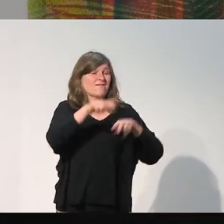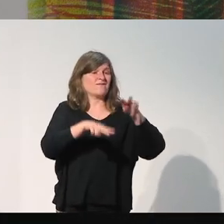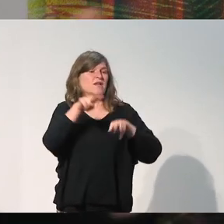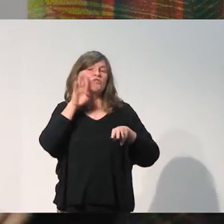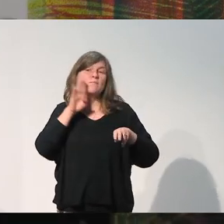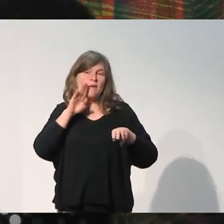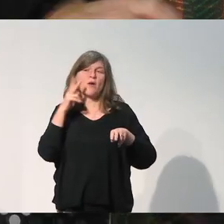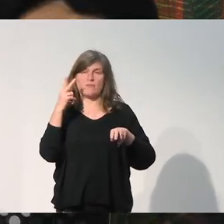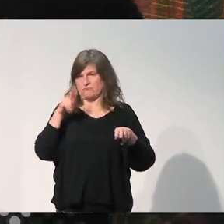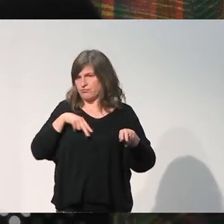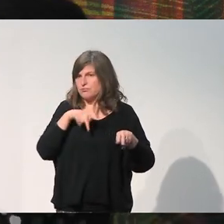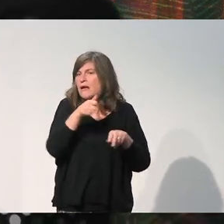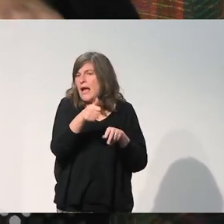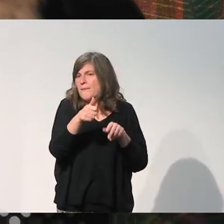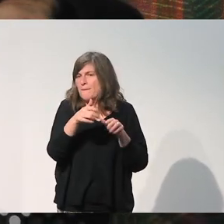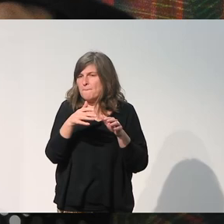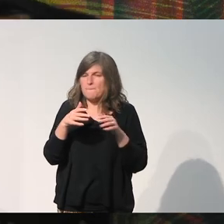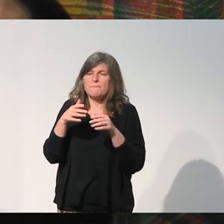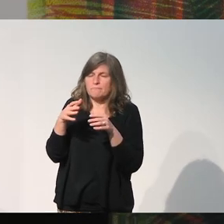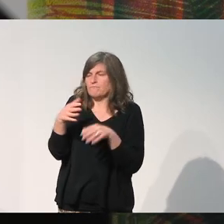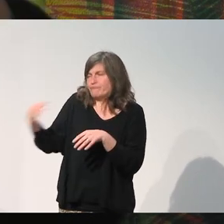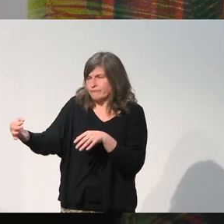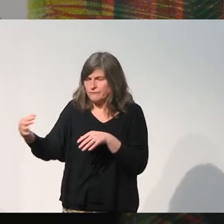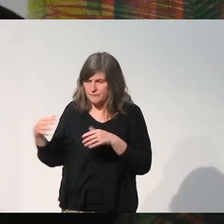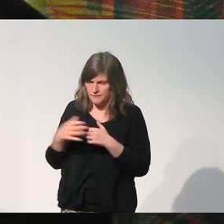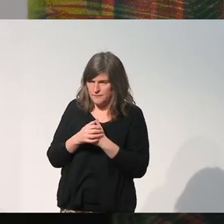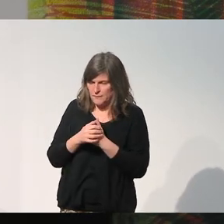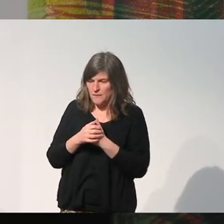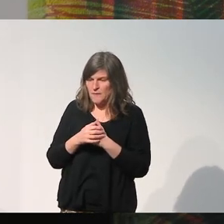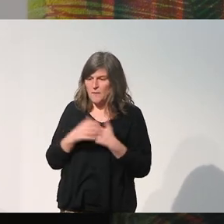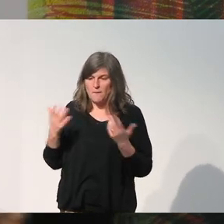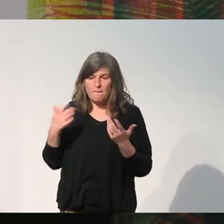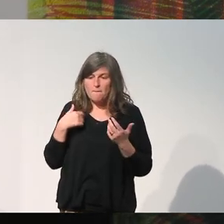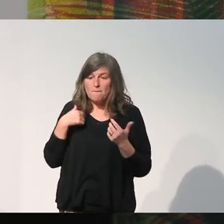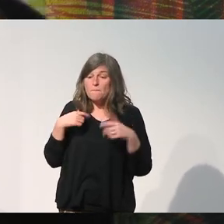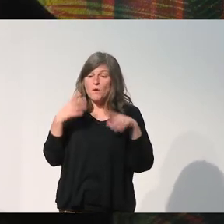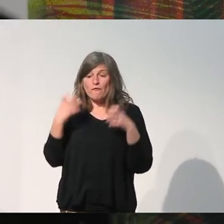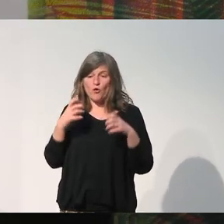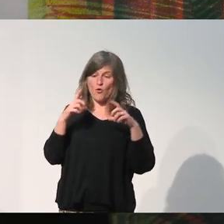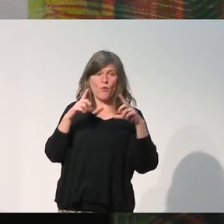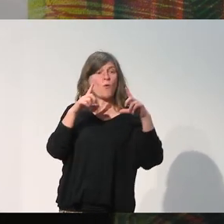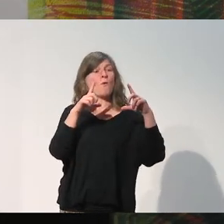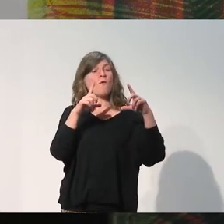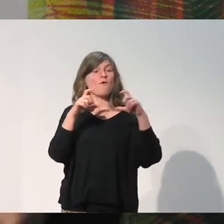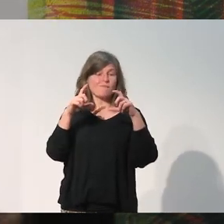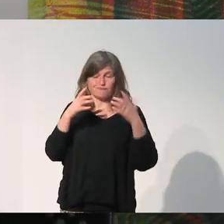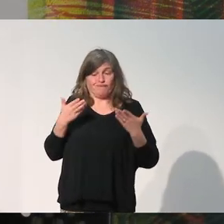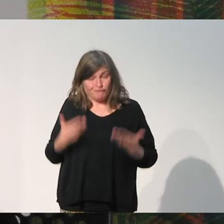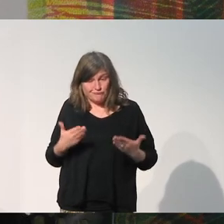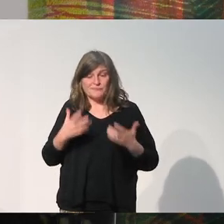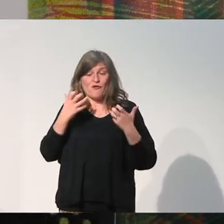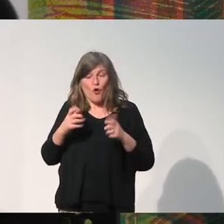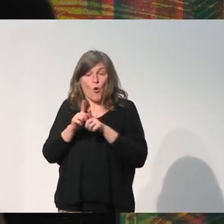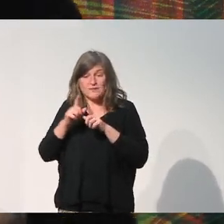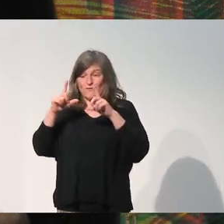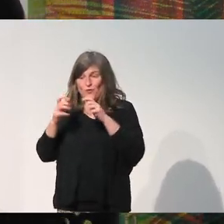assez épargné par la guerre, qui s'appelle Kfar Abida. Et j'avais envie, au milieu de mes photos contemporaines, mettre des photos d'archives de la famille,